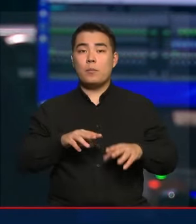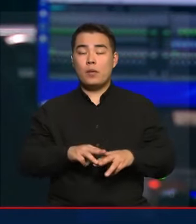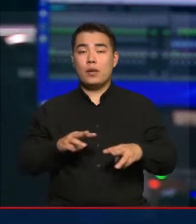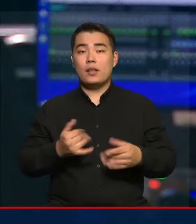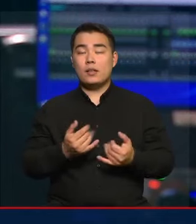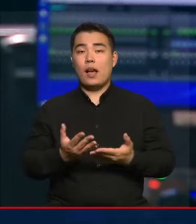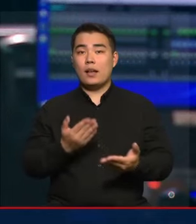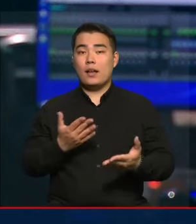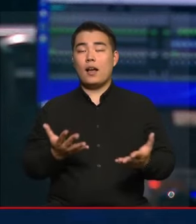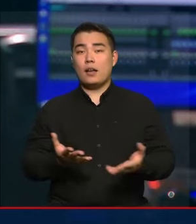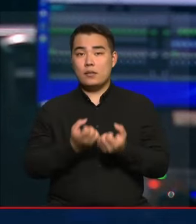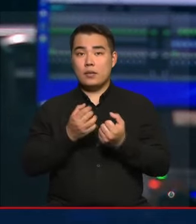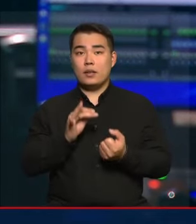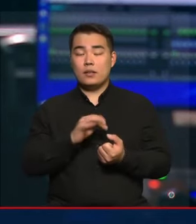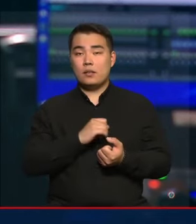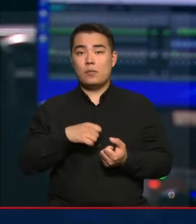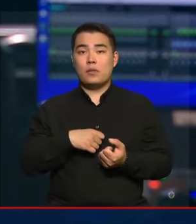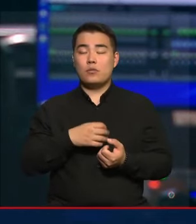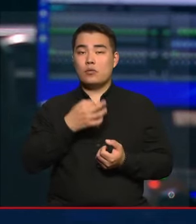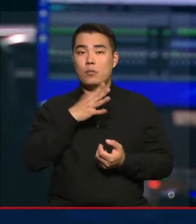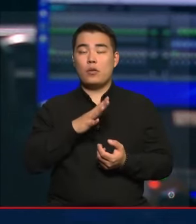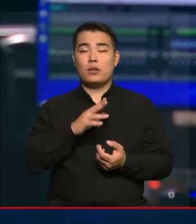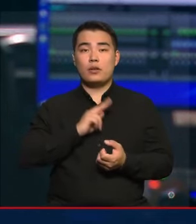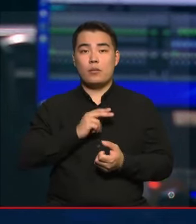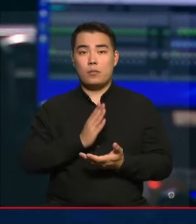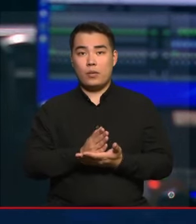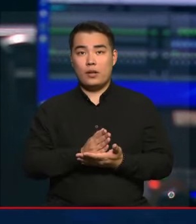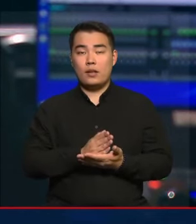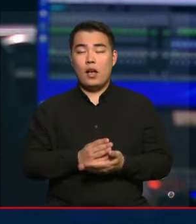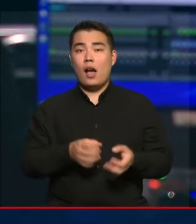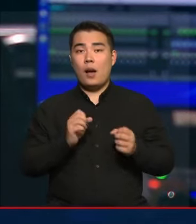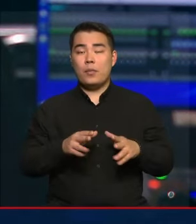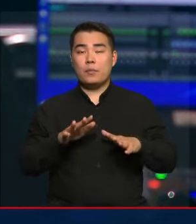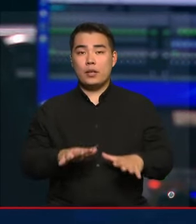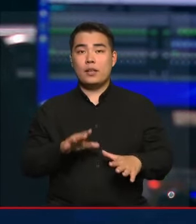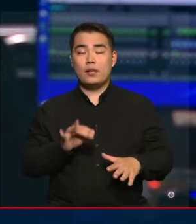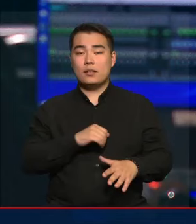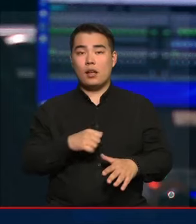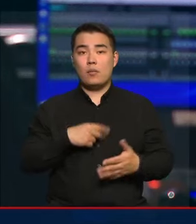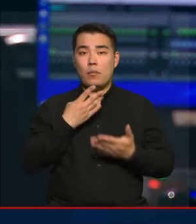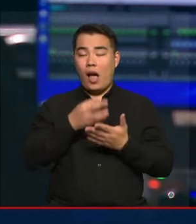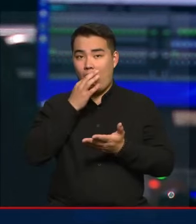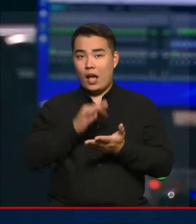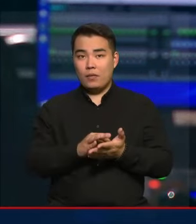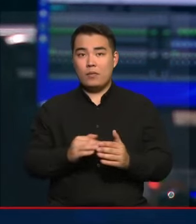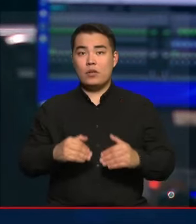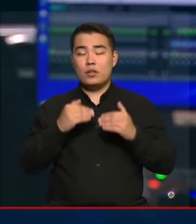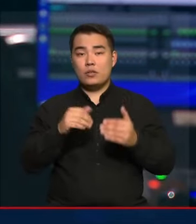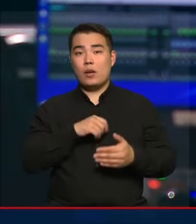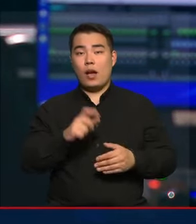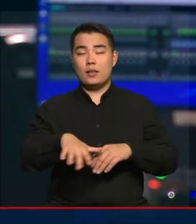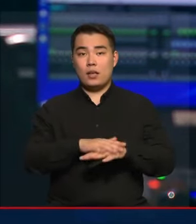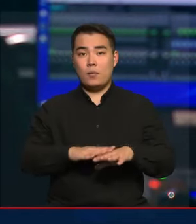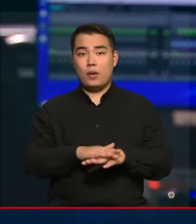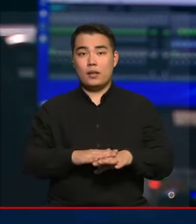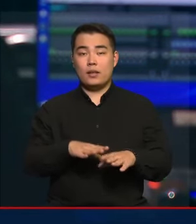алып, зардабын жоюға қашанда үлкен күш жұмсайды. Сын қатерлерде басын бәйгеге тігіп, жауапкершілік жүгін арқалаған